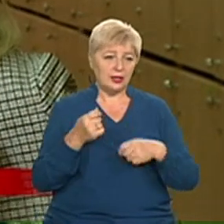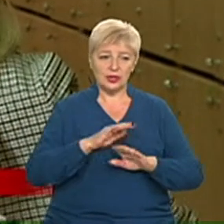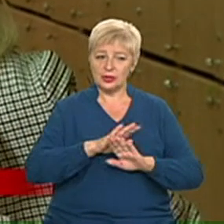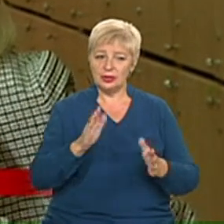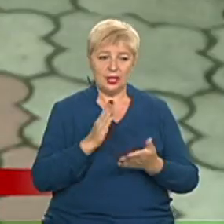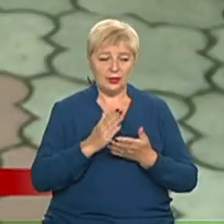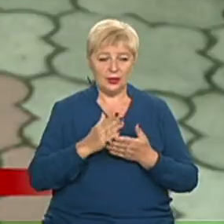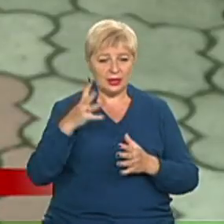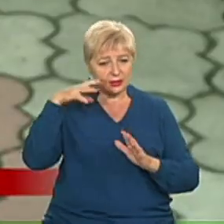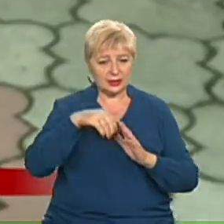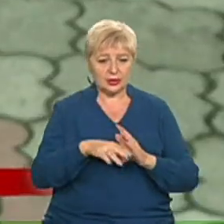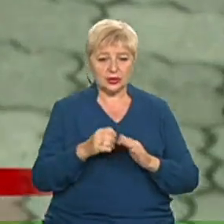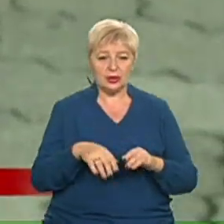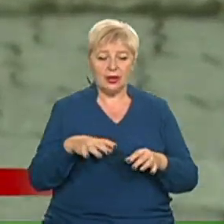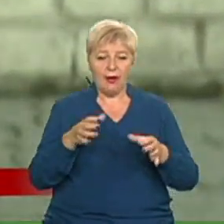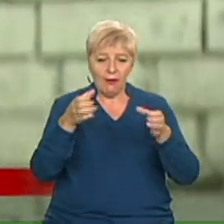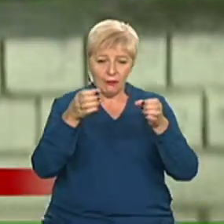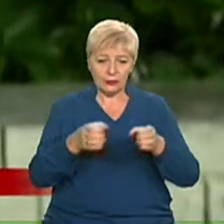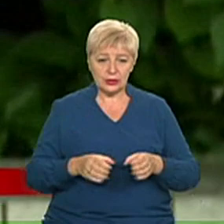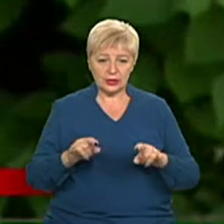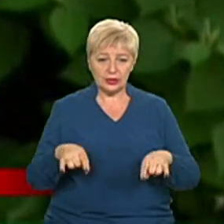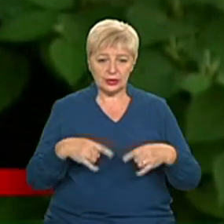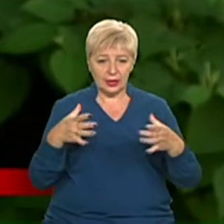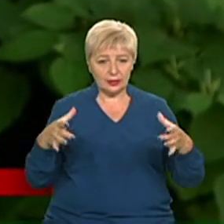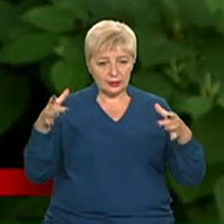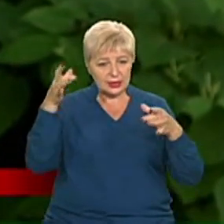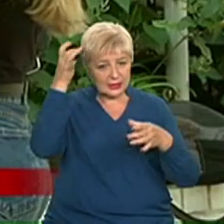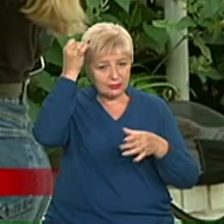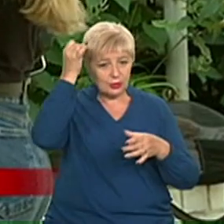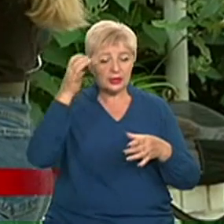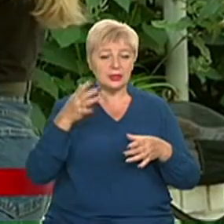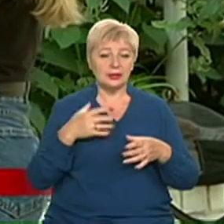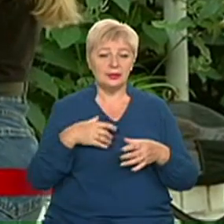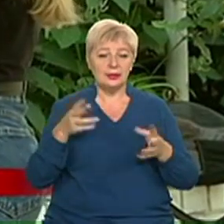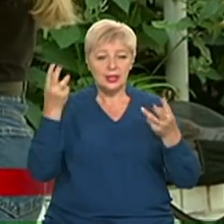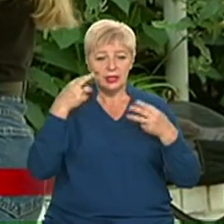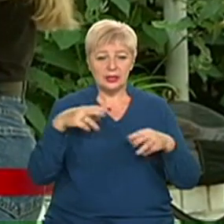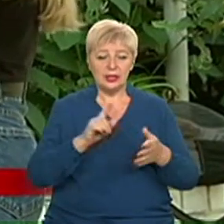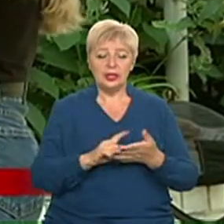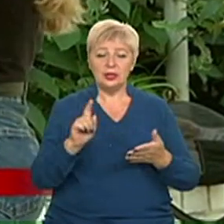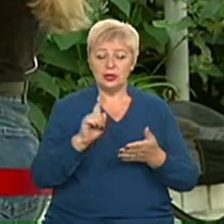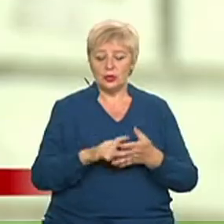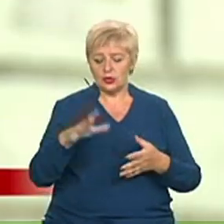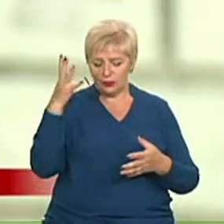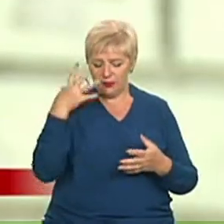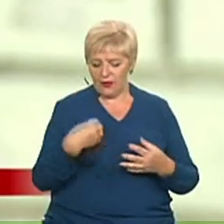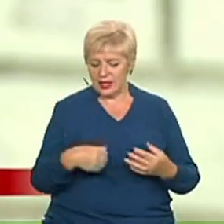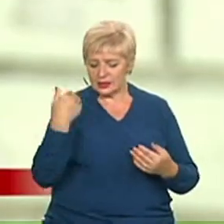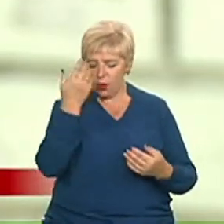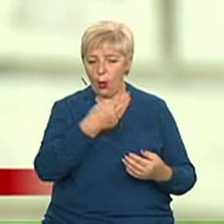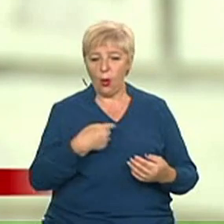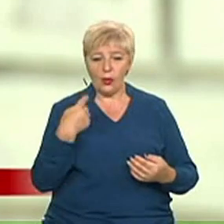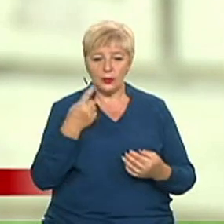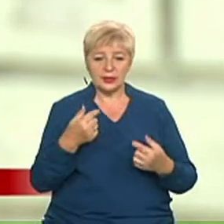має значення. У вузьких штанях та з хвостиком на голові. Стильний має бути не тільки одяг, а й весь образ, упевнений